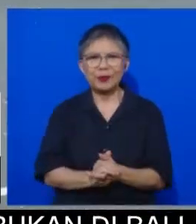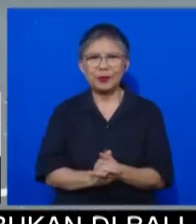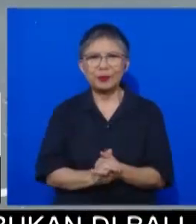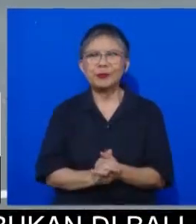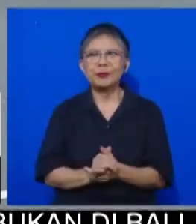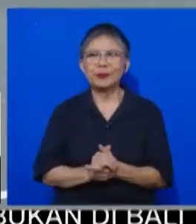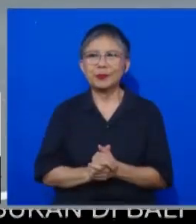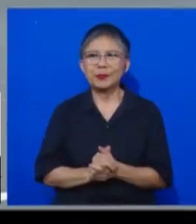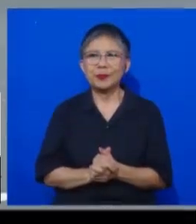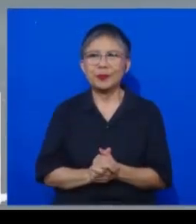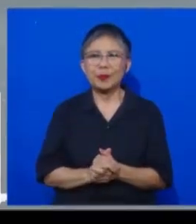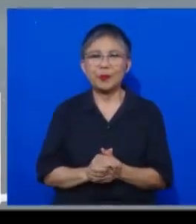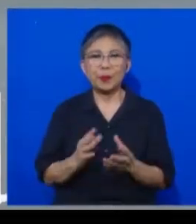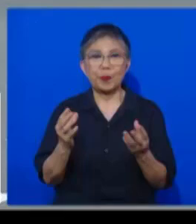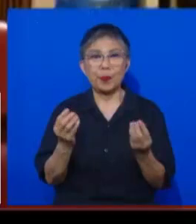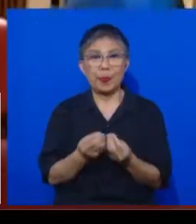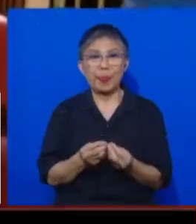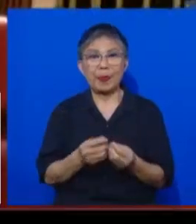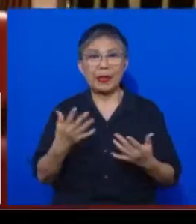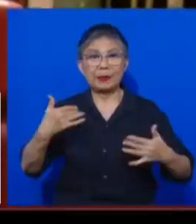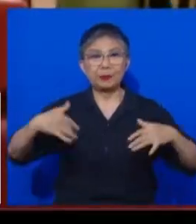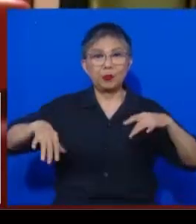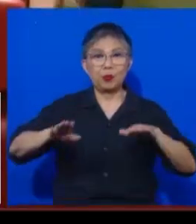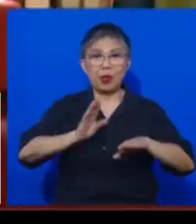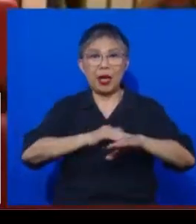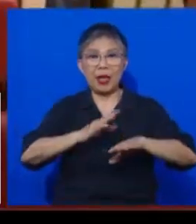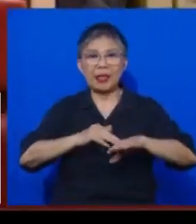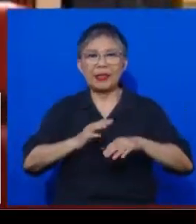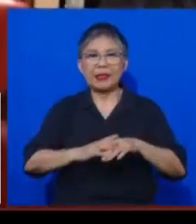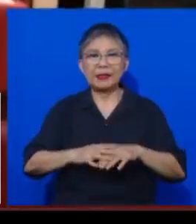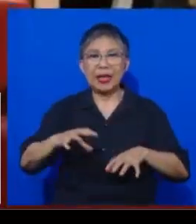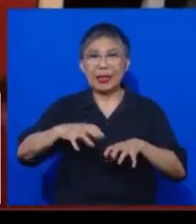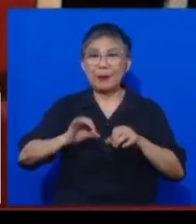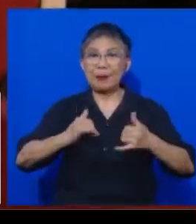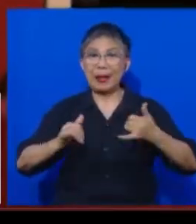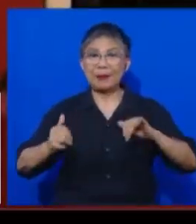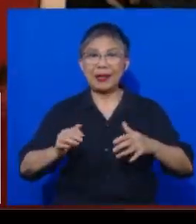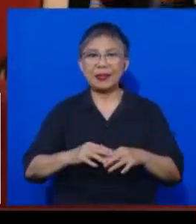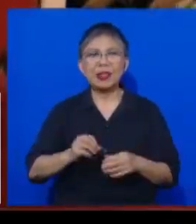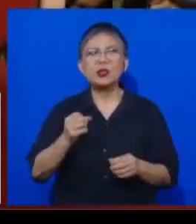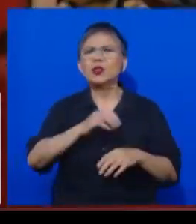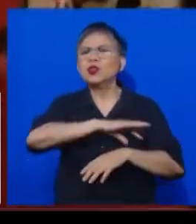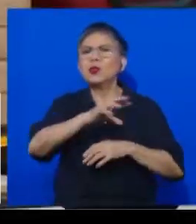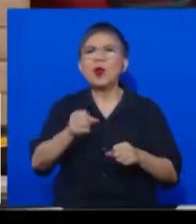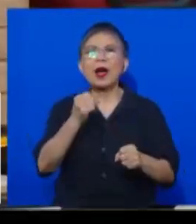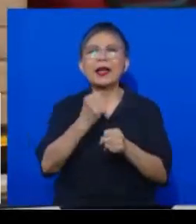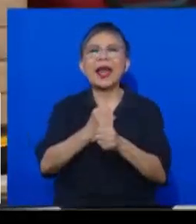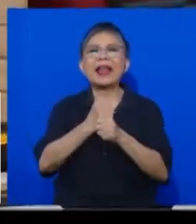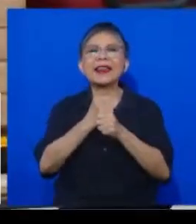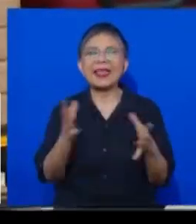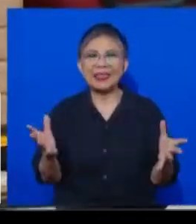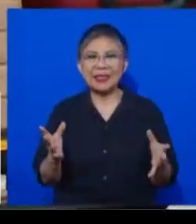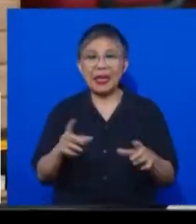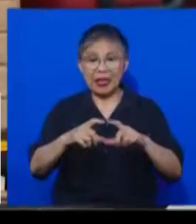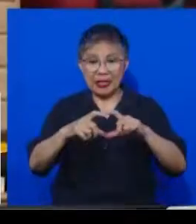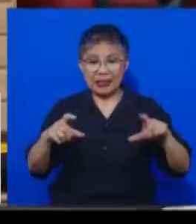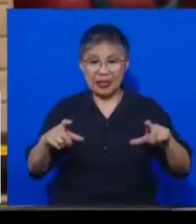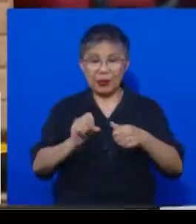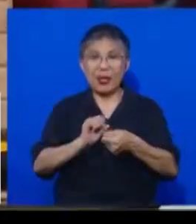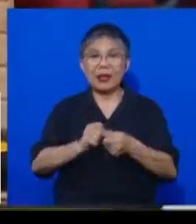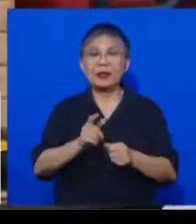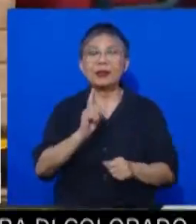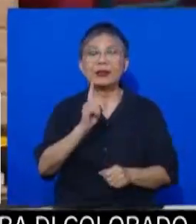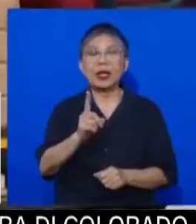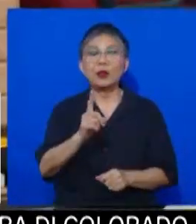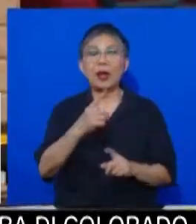Gitu. Mayoritas pertunjukan seni, budaya, serta wahana di taman ini gratis jika Anda sudah membayar tiket masuk